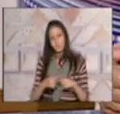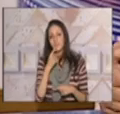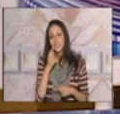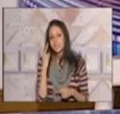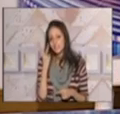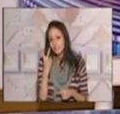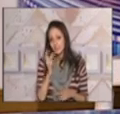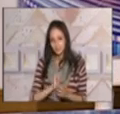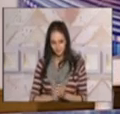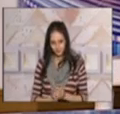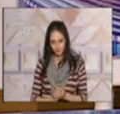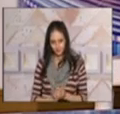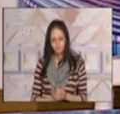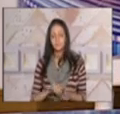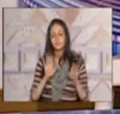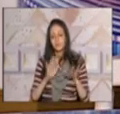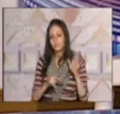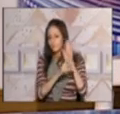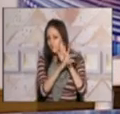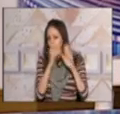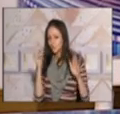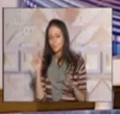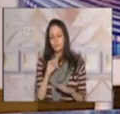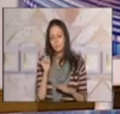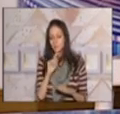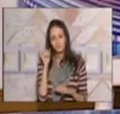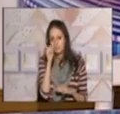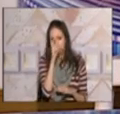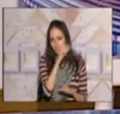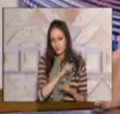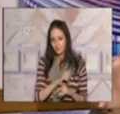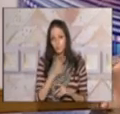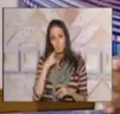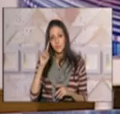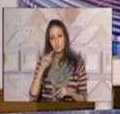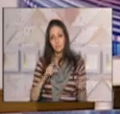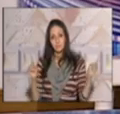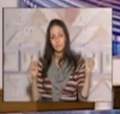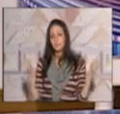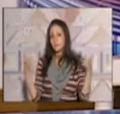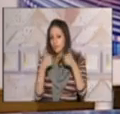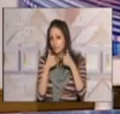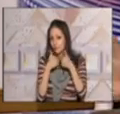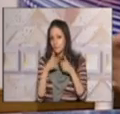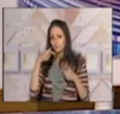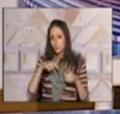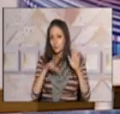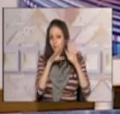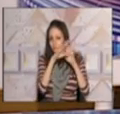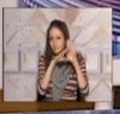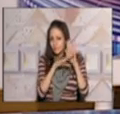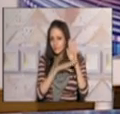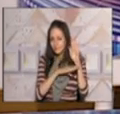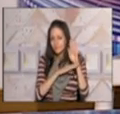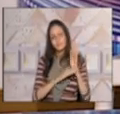وهكذا. فهي شروط مش صعبه. الحقيقه هو اللي فيه التحدي هو المعايير. والمعايير برضو هقول لحضرتك ازاي